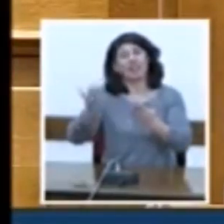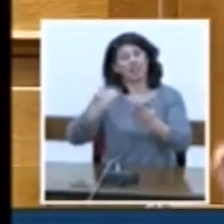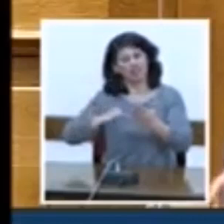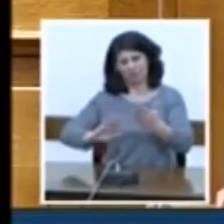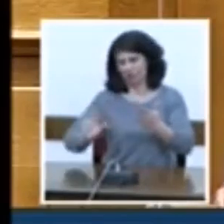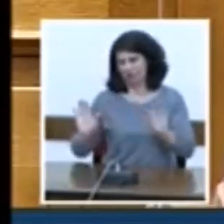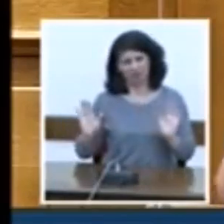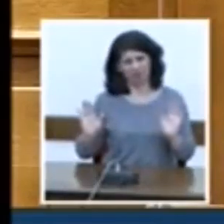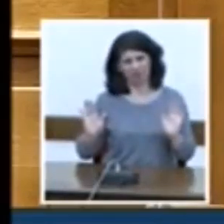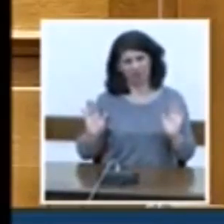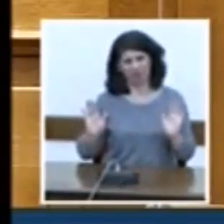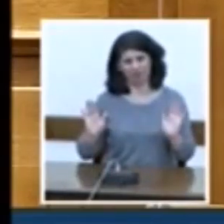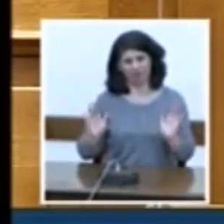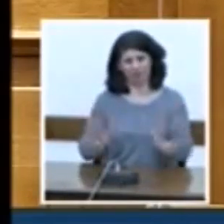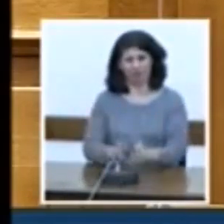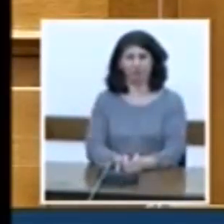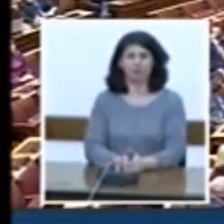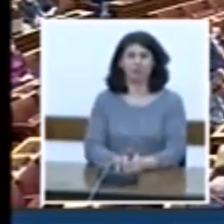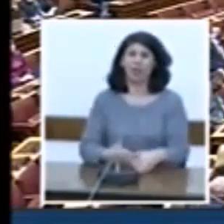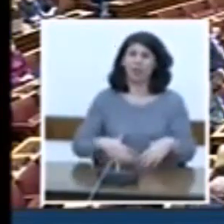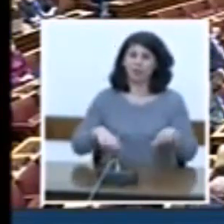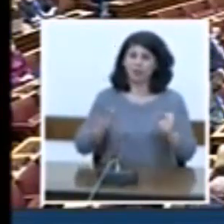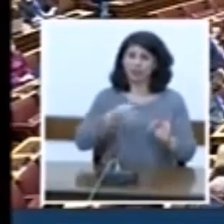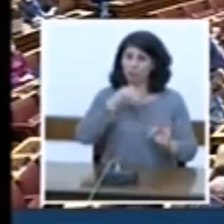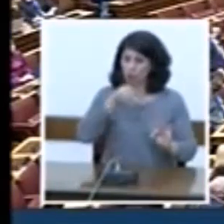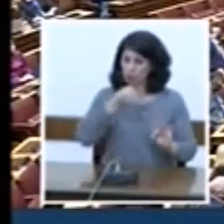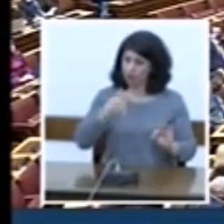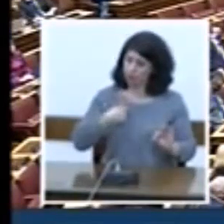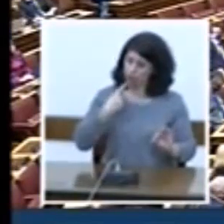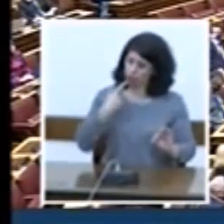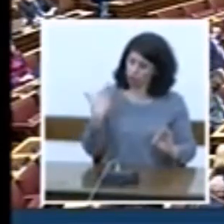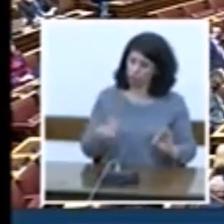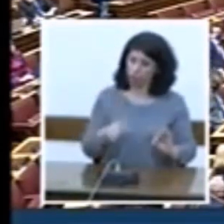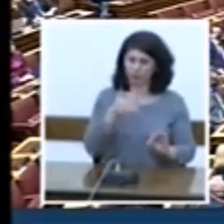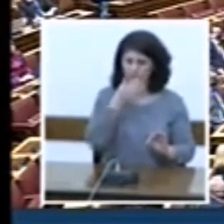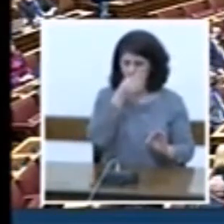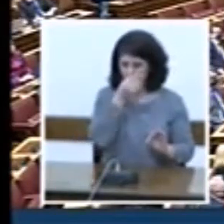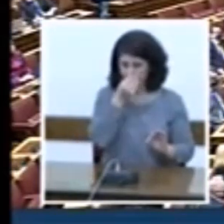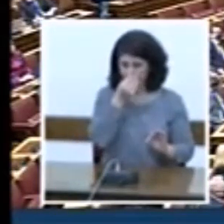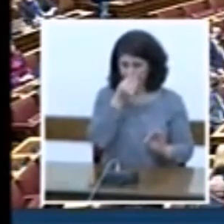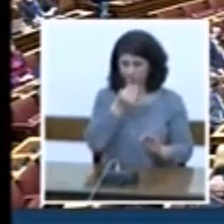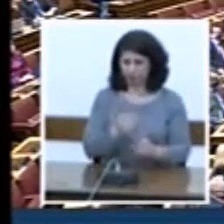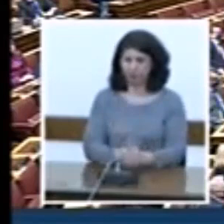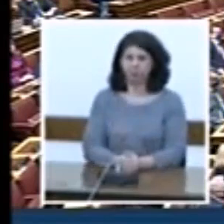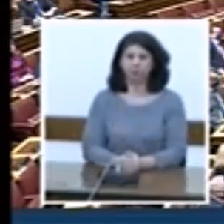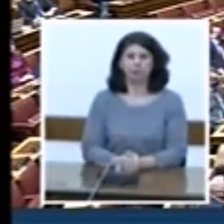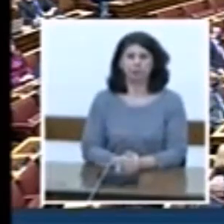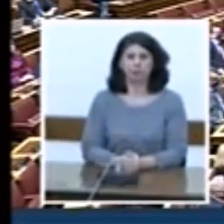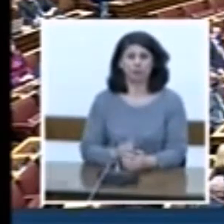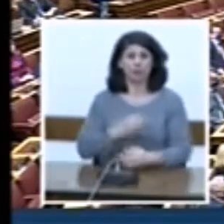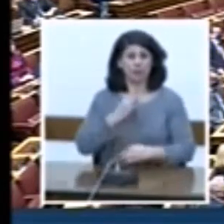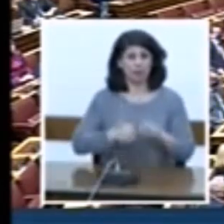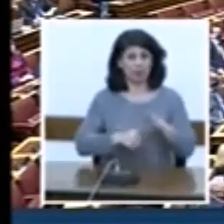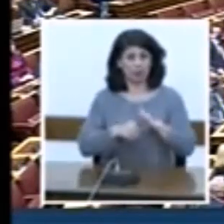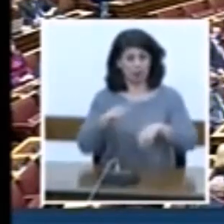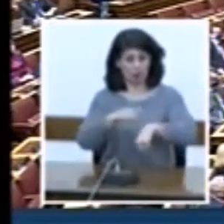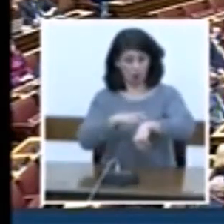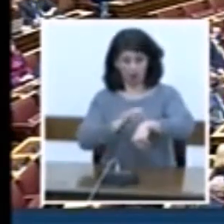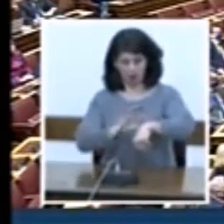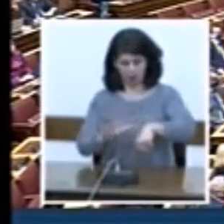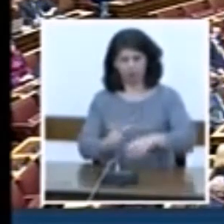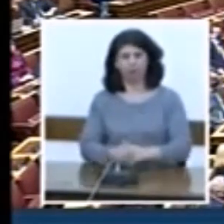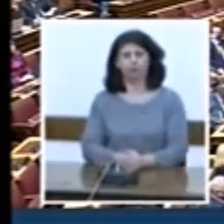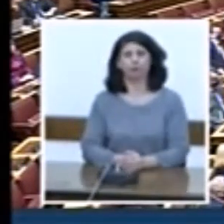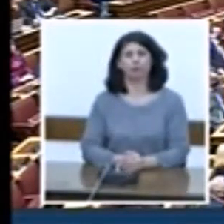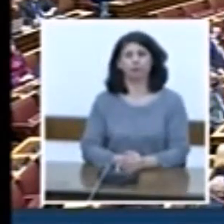Είπα όμως από την αρχή της ομιλίας μου. Κύριε Πρόεδρε, να μου επιτρέψετε να θυμίσω και την ώρα. Είπα από την αρχή της